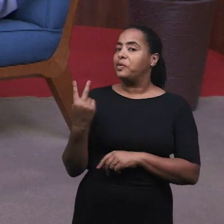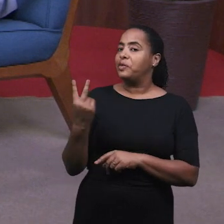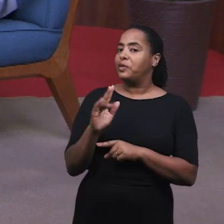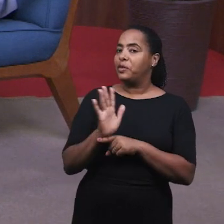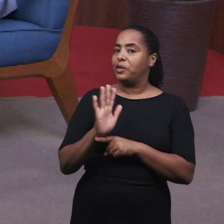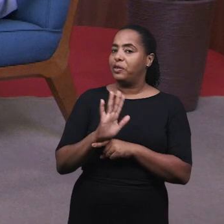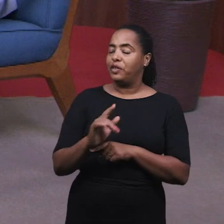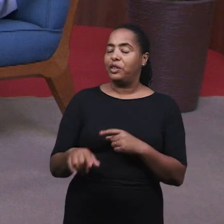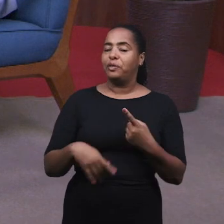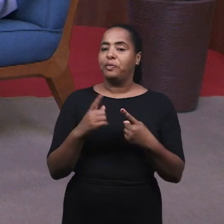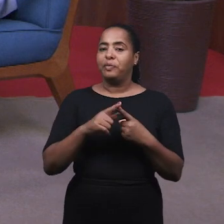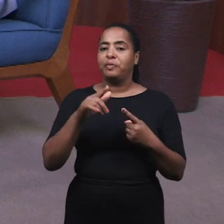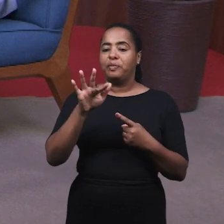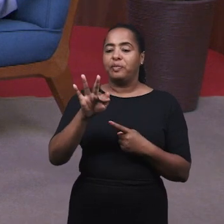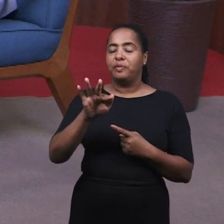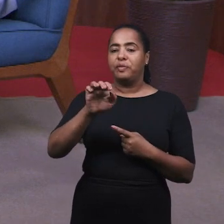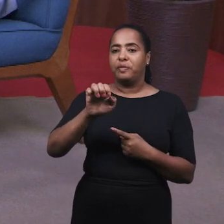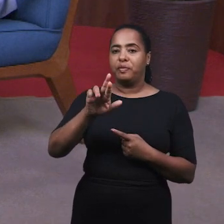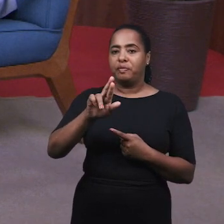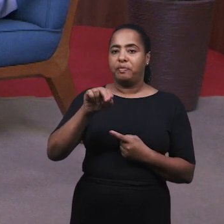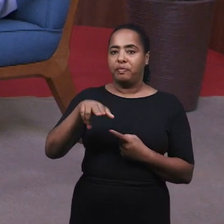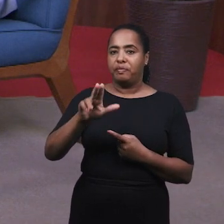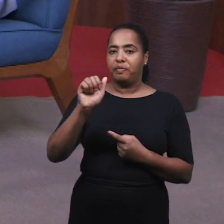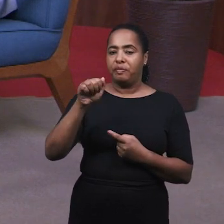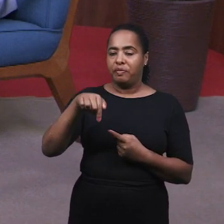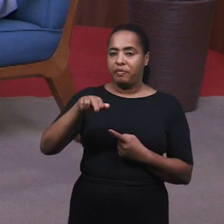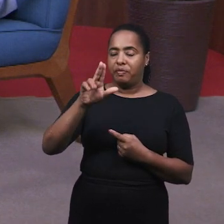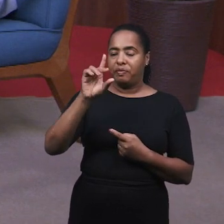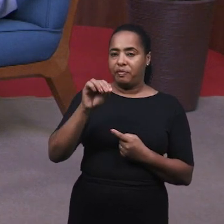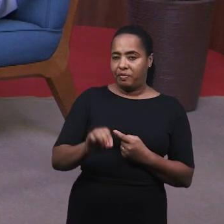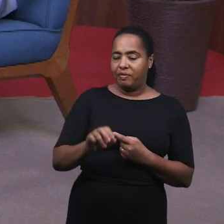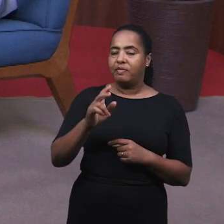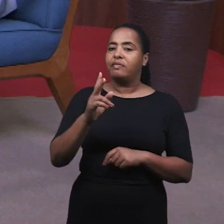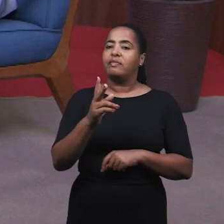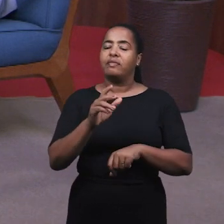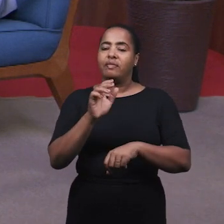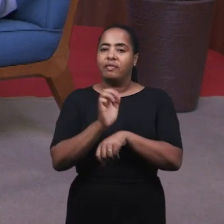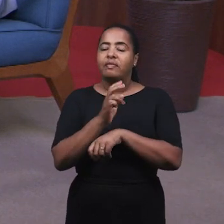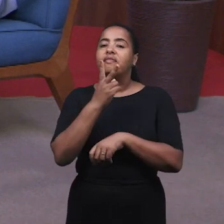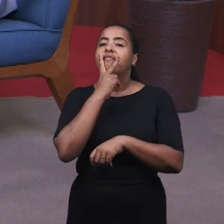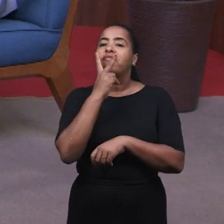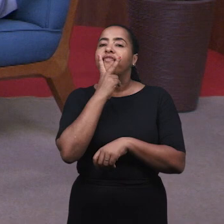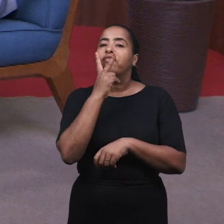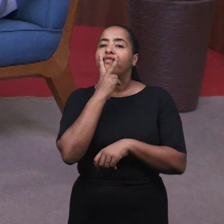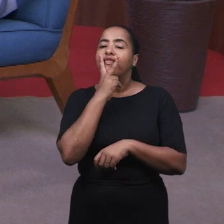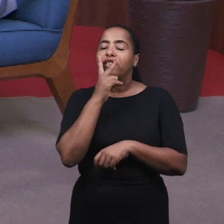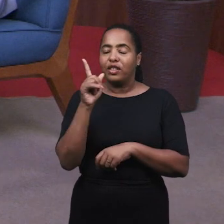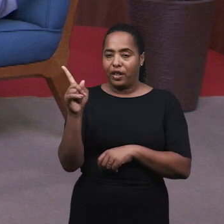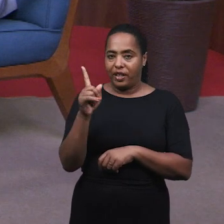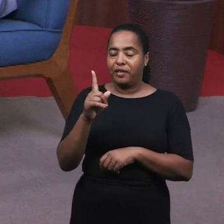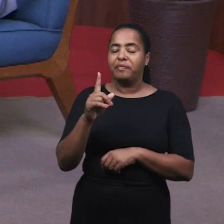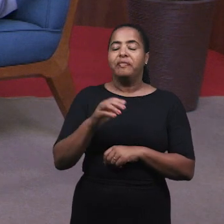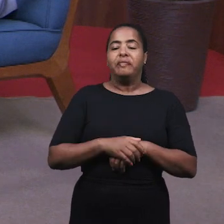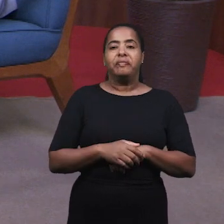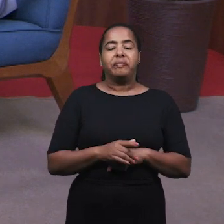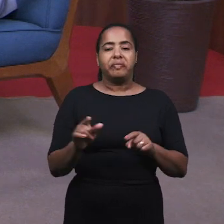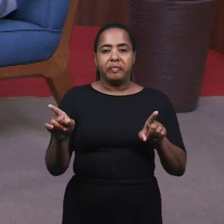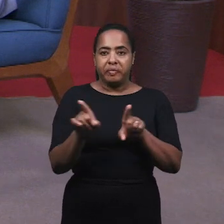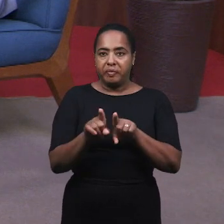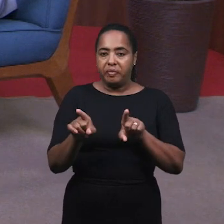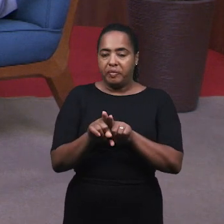éternel. Nous allons montrer deux vidéos ici. Une, c'est de Fernanda, de Maroípe, dans la Grande